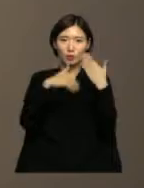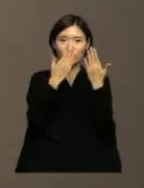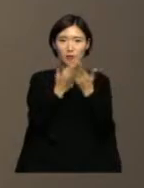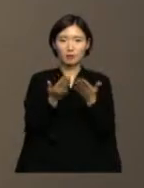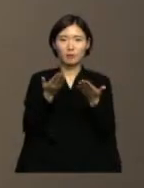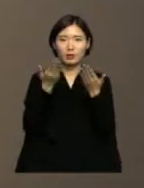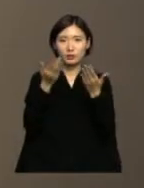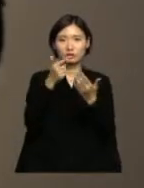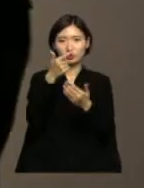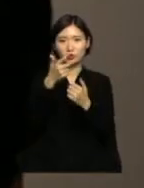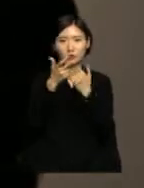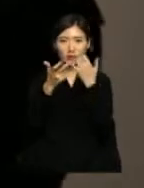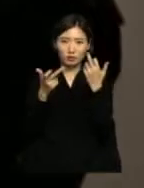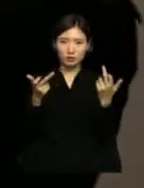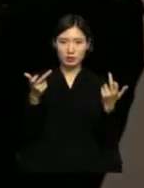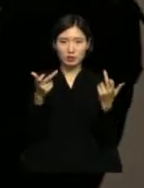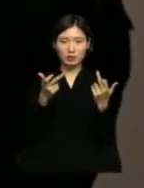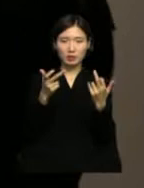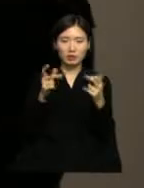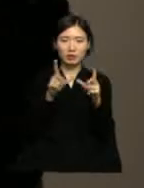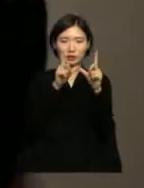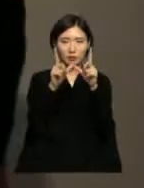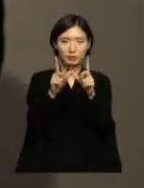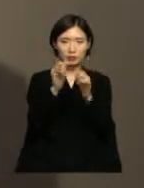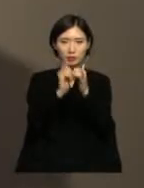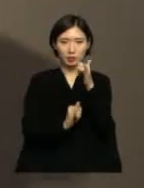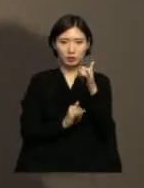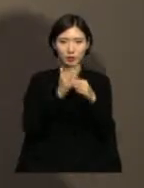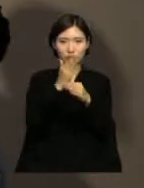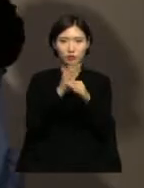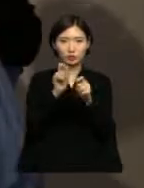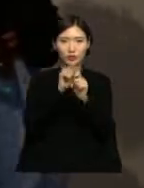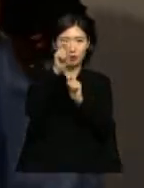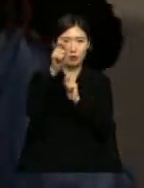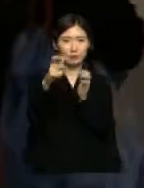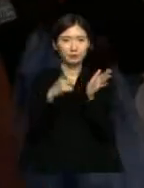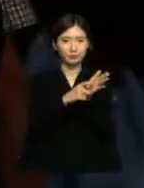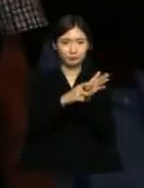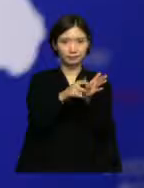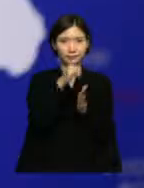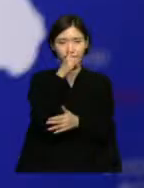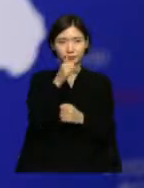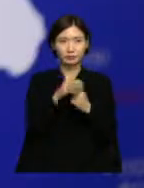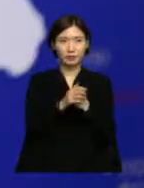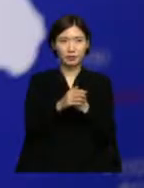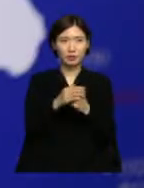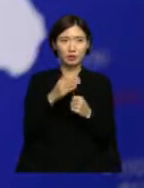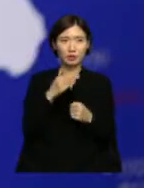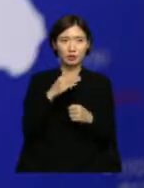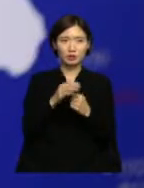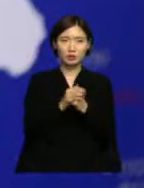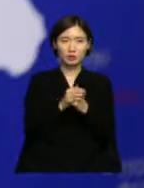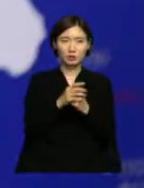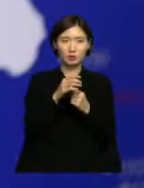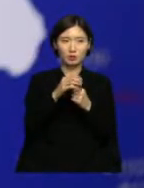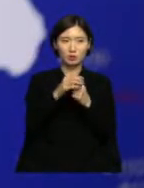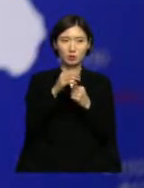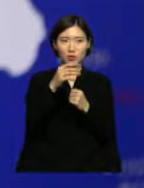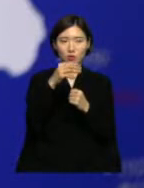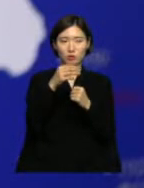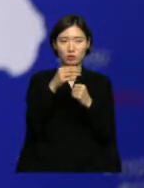바쳤던 6형제의 삶은 역사 속에 영원히 기록되어 있습니다. 우리가 노블리스 오블리주의 표본이라고 하시는